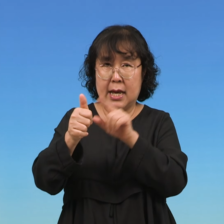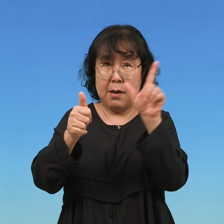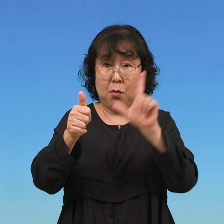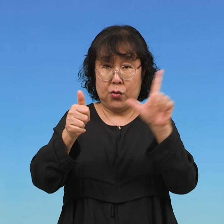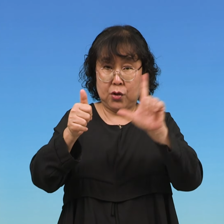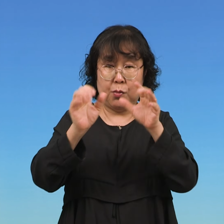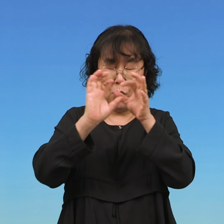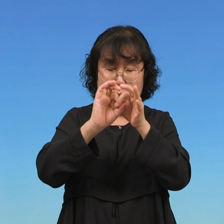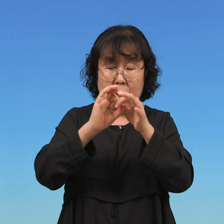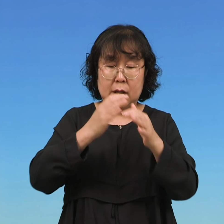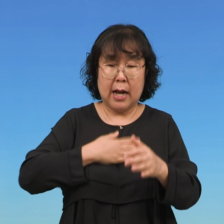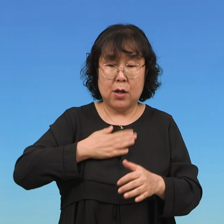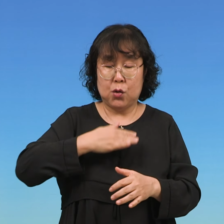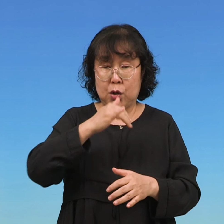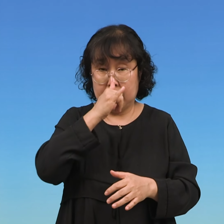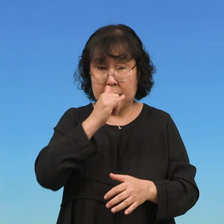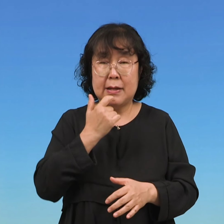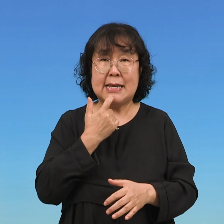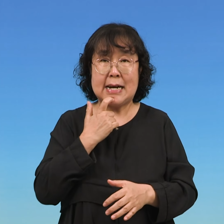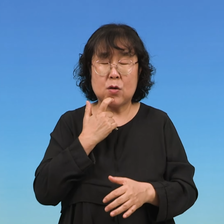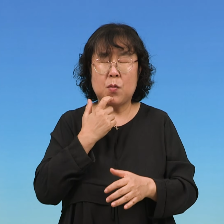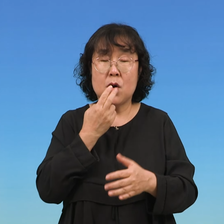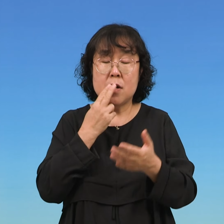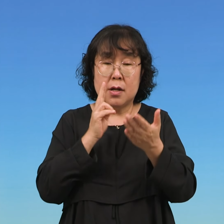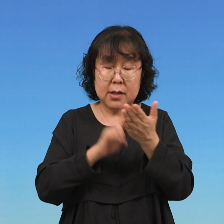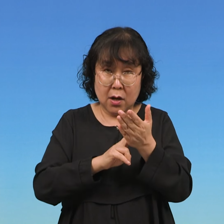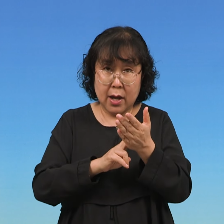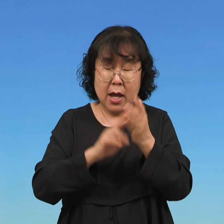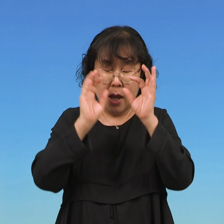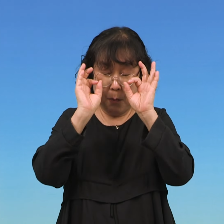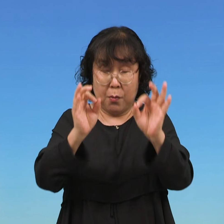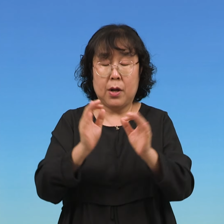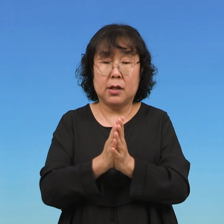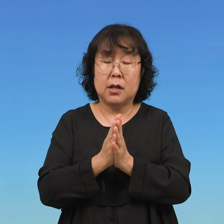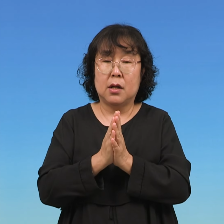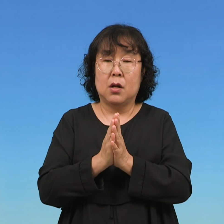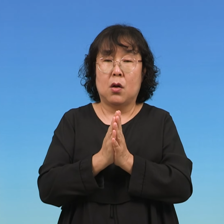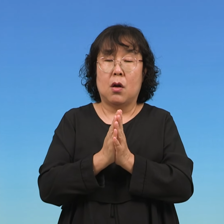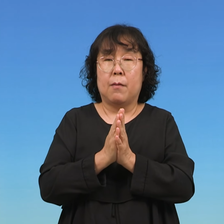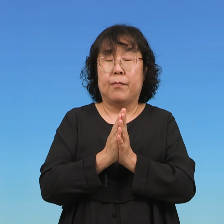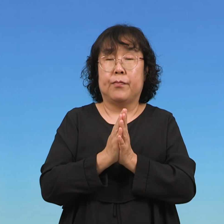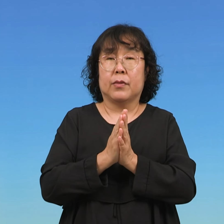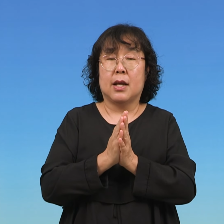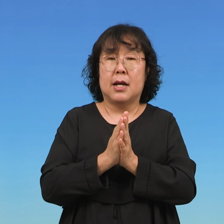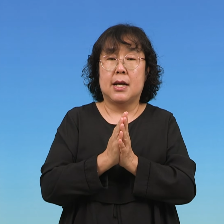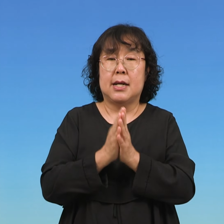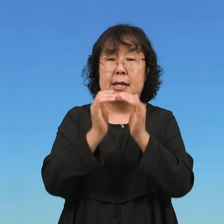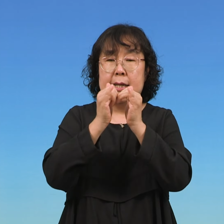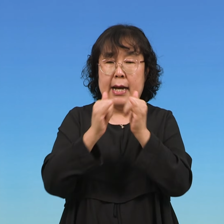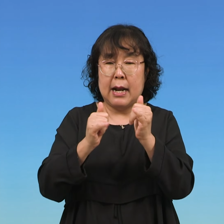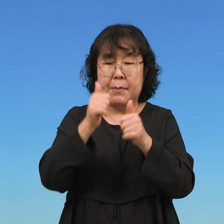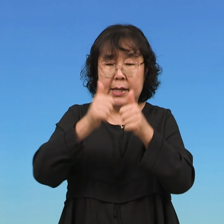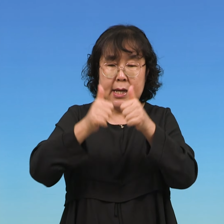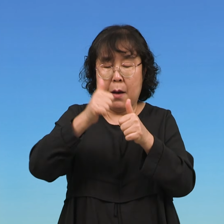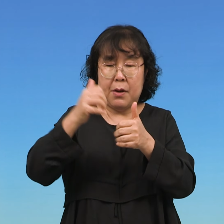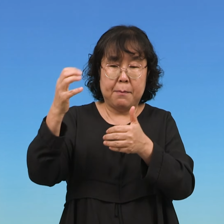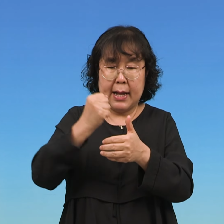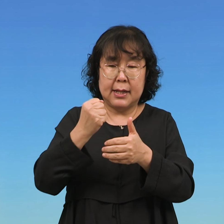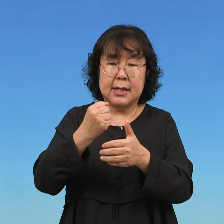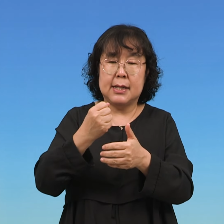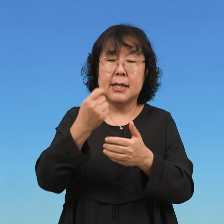보여주는 모습입니다 그래서 야고보서 1장 14절 오직 각 사람이 시험을 받는 것은 자기 욕심에 끌려